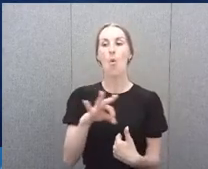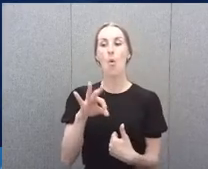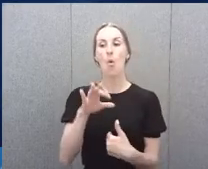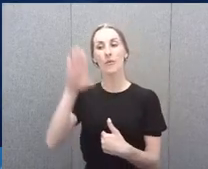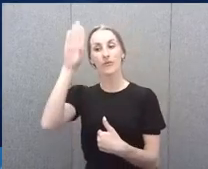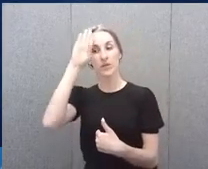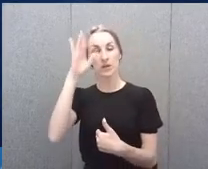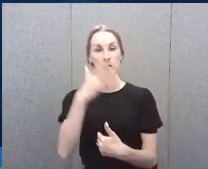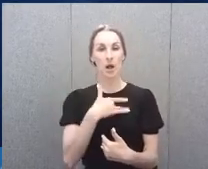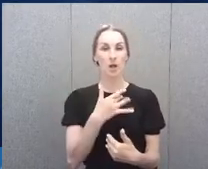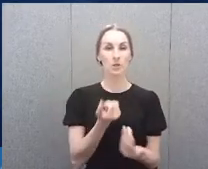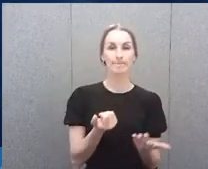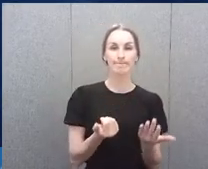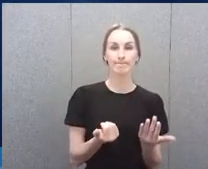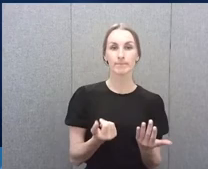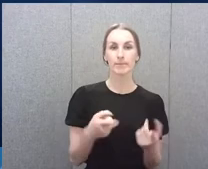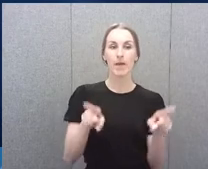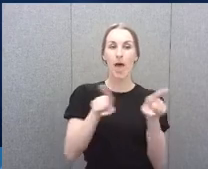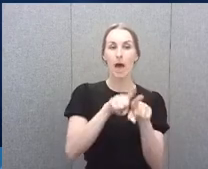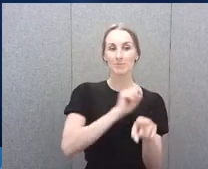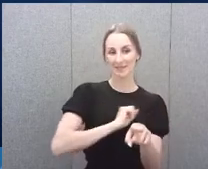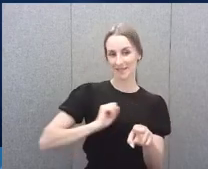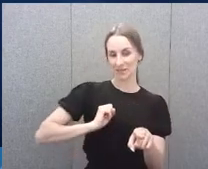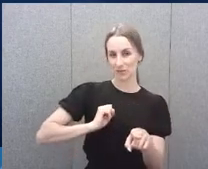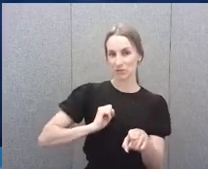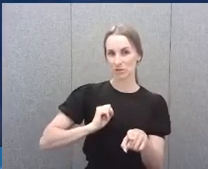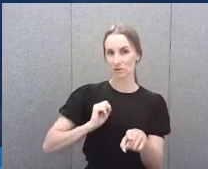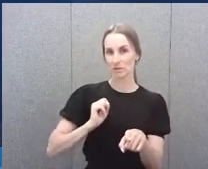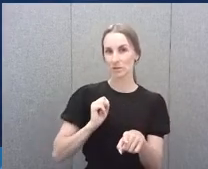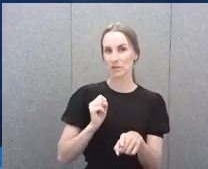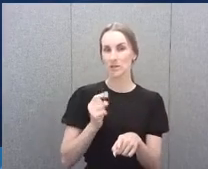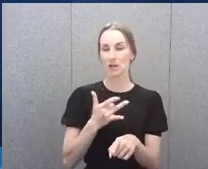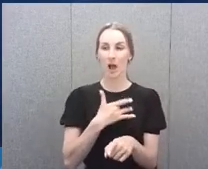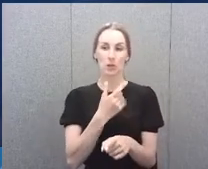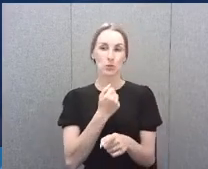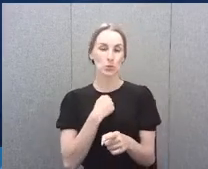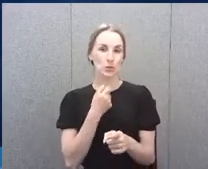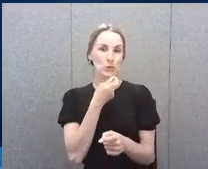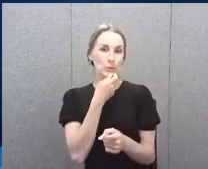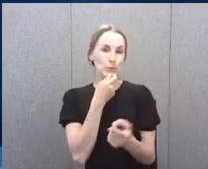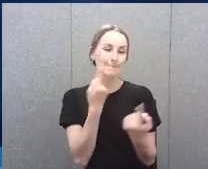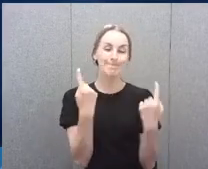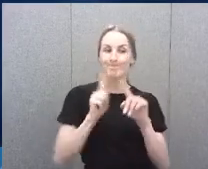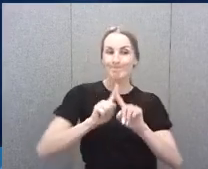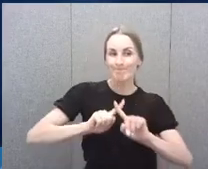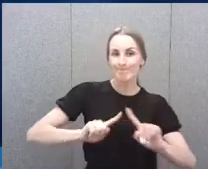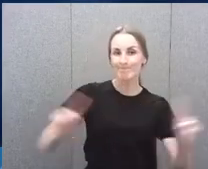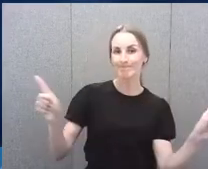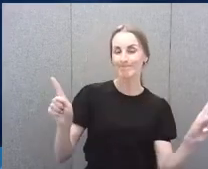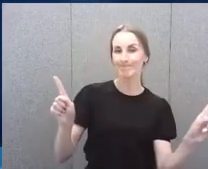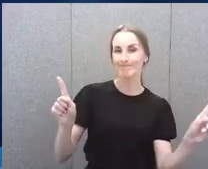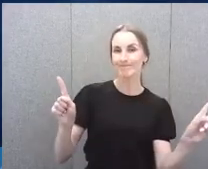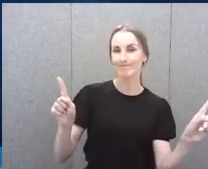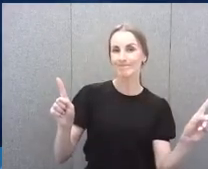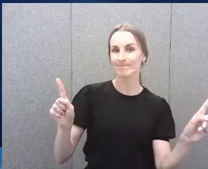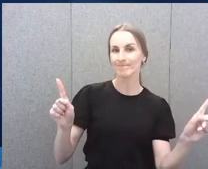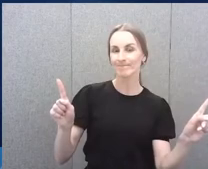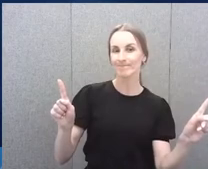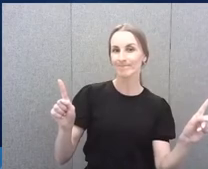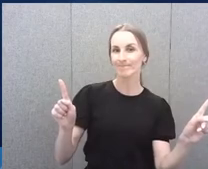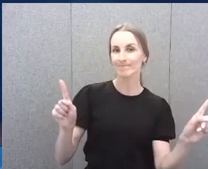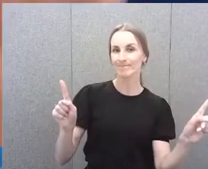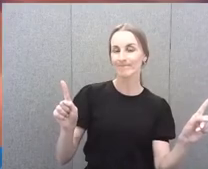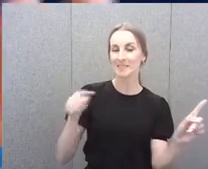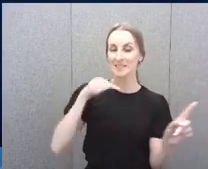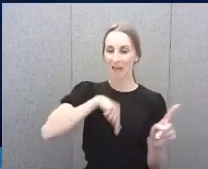собственные силы, а мужчины, не знаю, я как врач могу сказать, что может быть